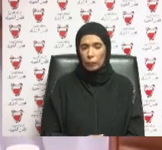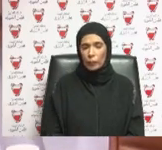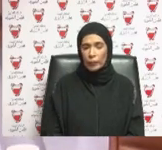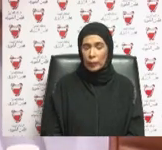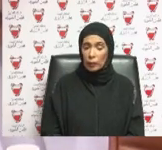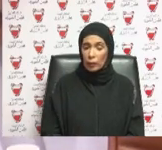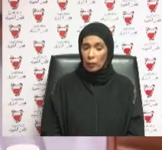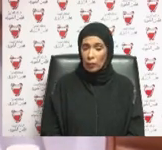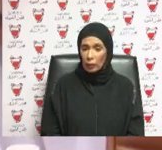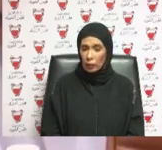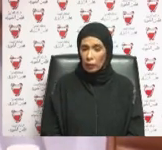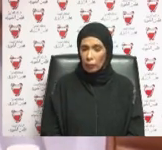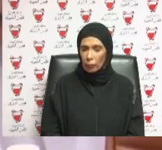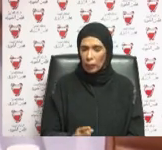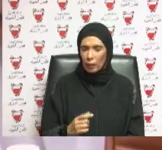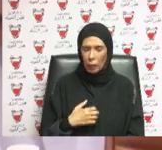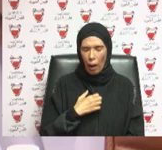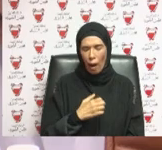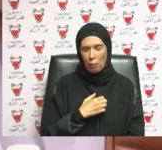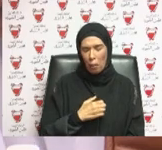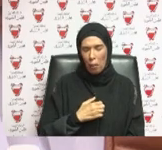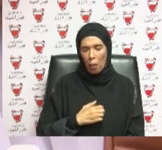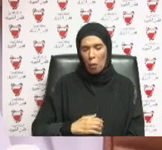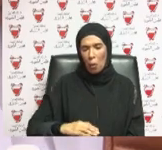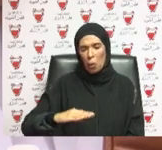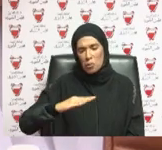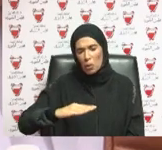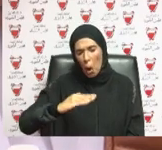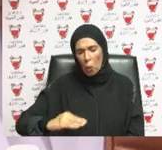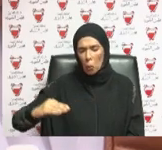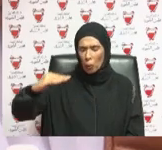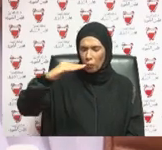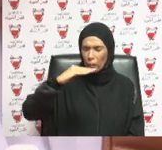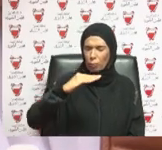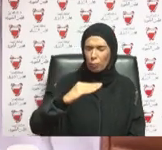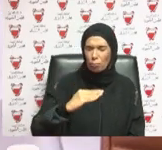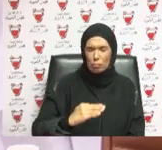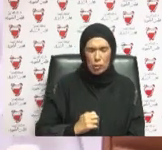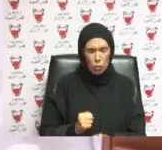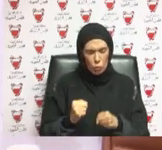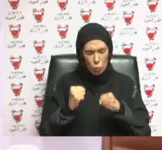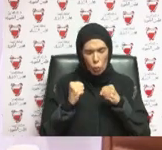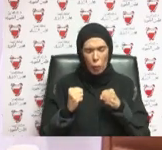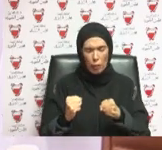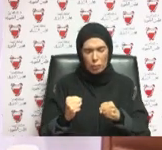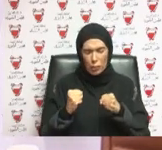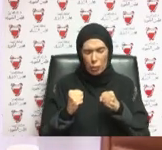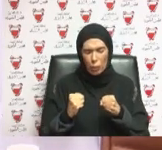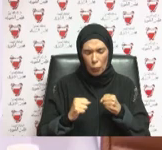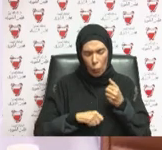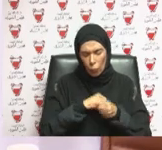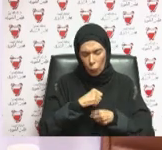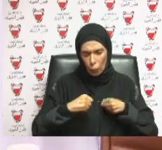حتى الصغار في احاسيسهم، الكبار استشعروا هذه المحنه اللي مرت فيها البحرين والفجيعه اللي مرينا